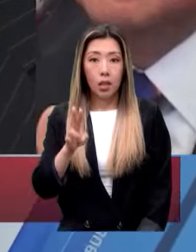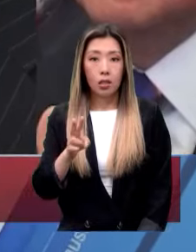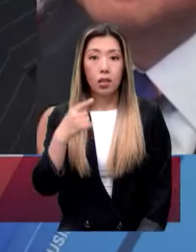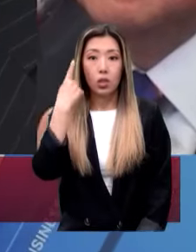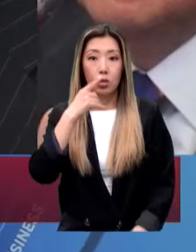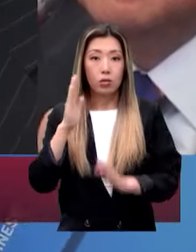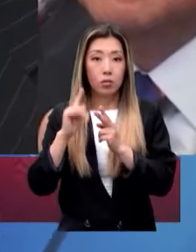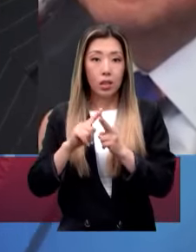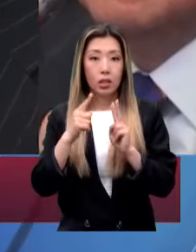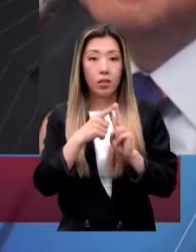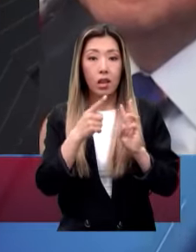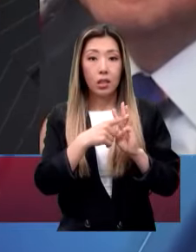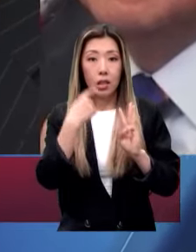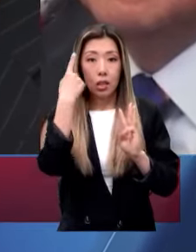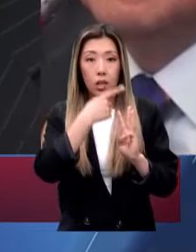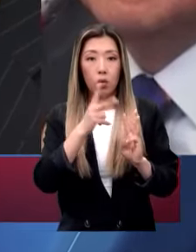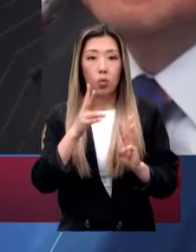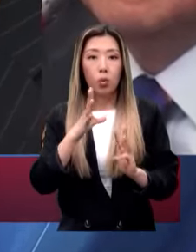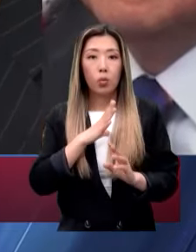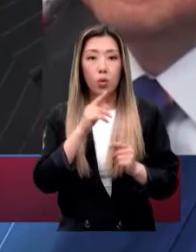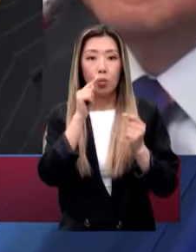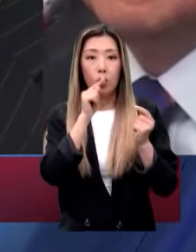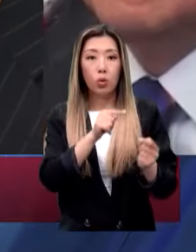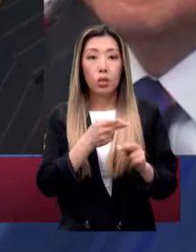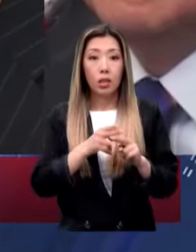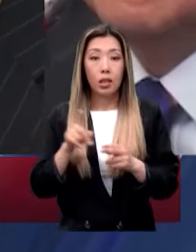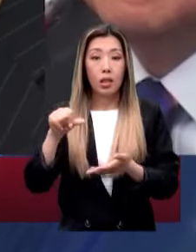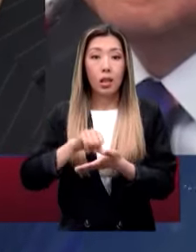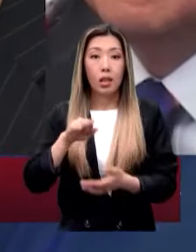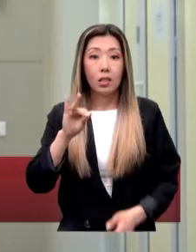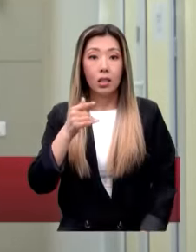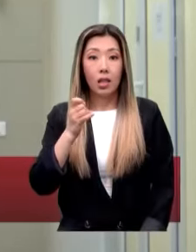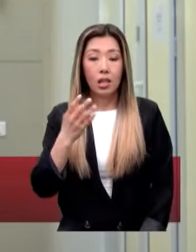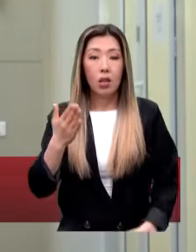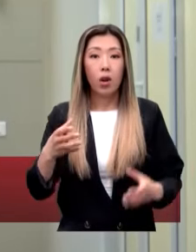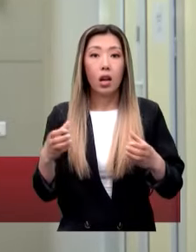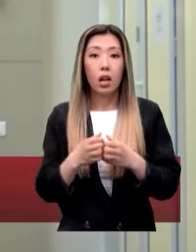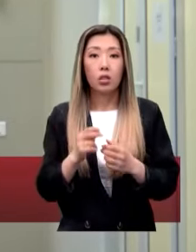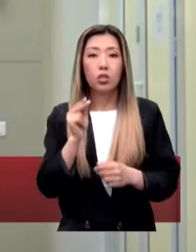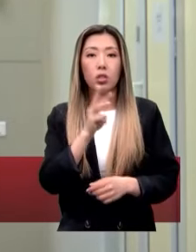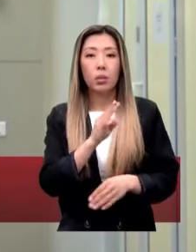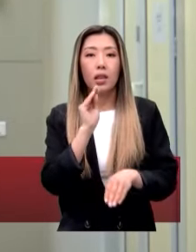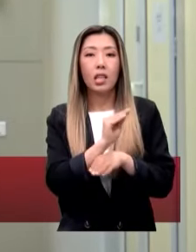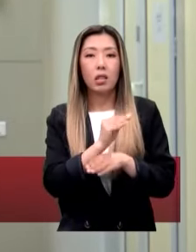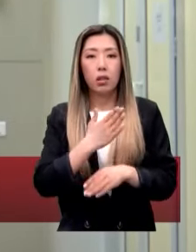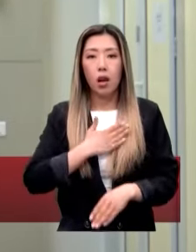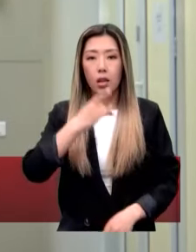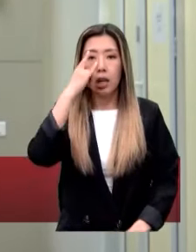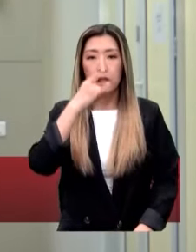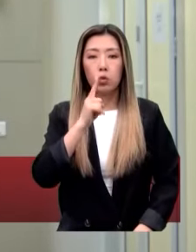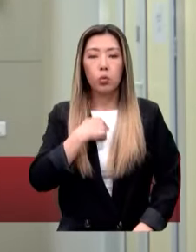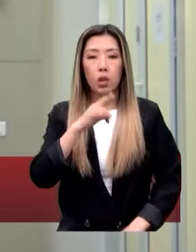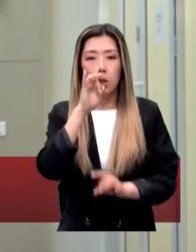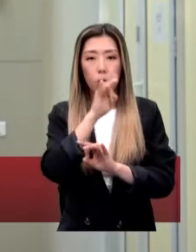Федорову, Симоньян и другим пропагандистам. Тигран Эдмондович и компания, прежде чем критиковать нас, что мы не будем проводить